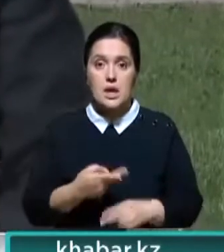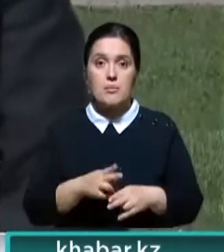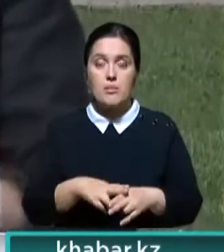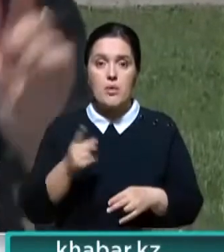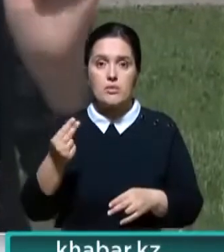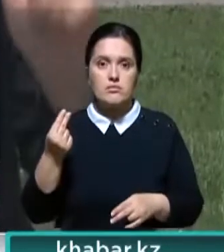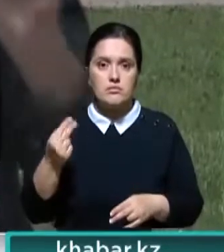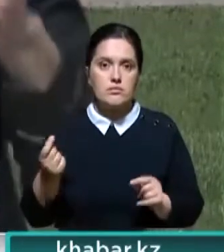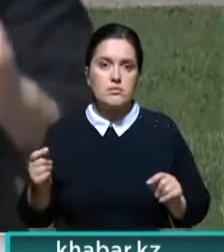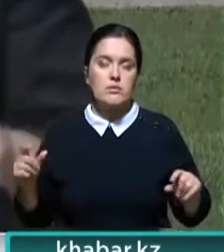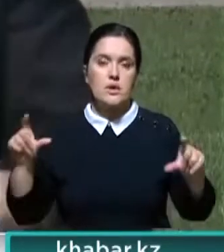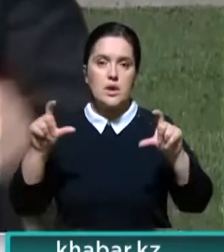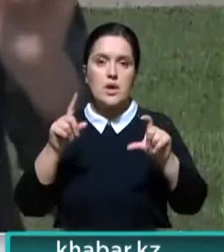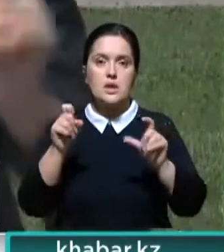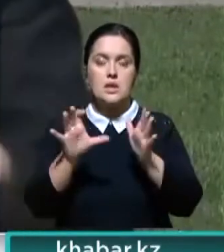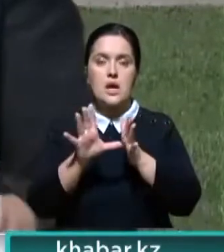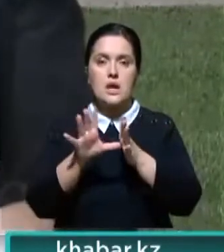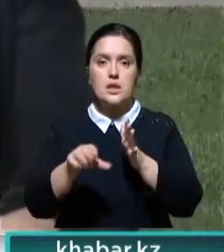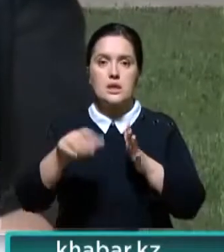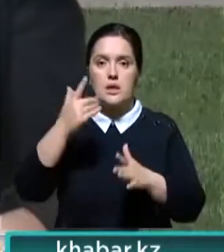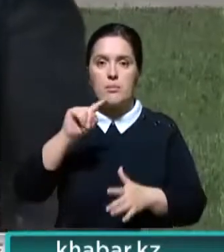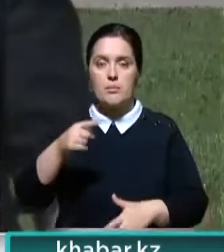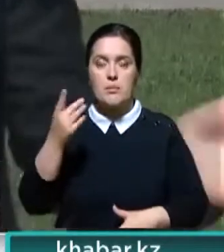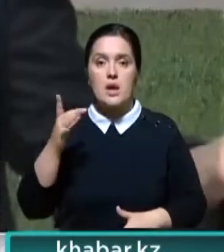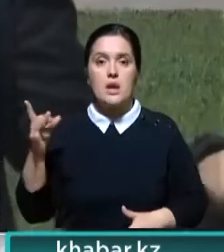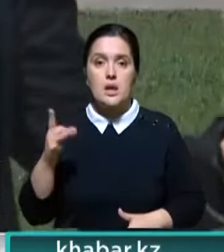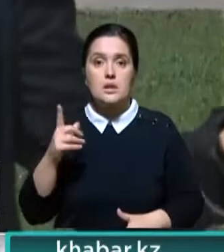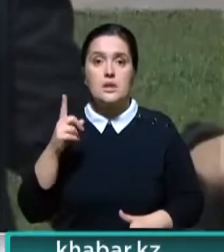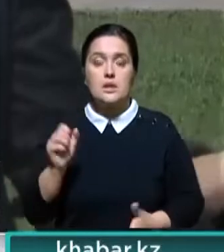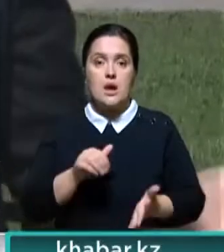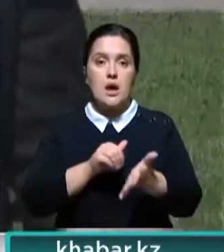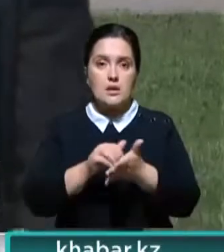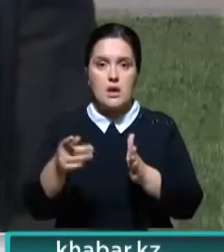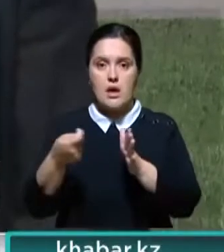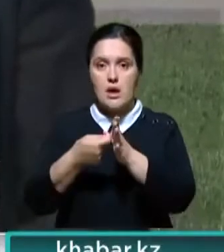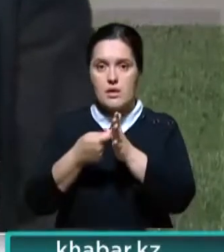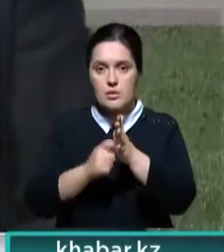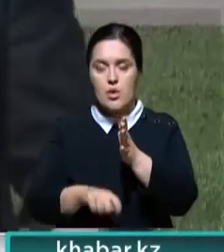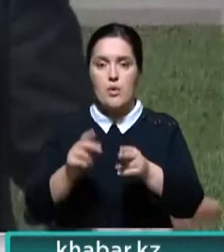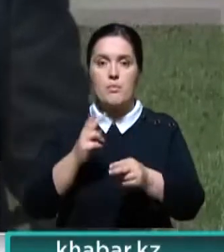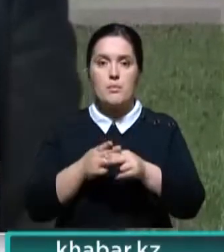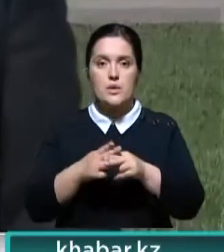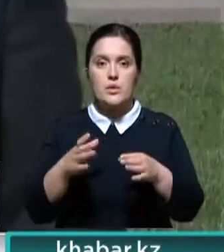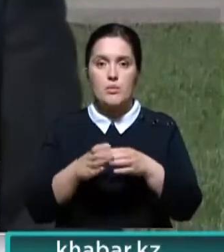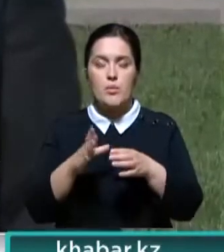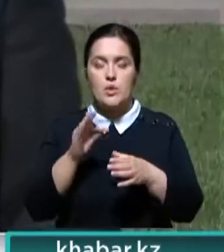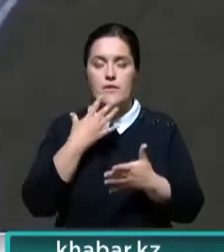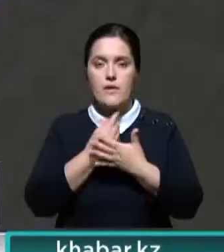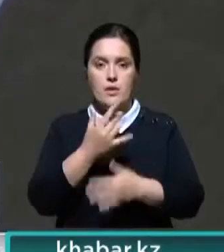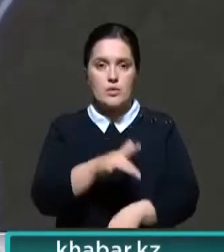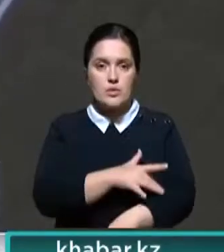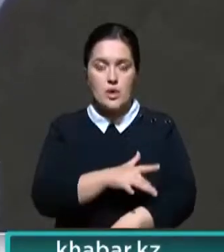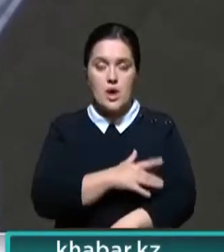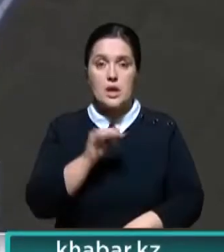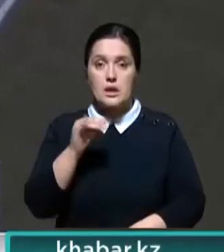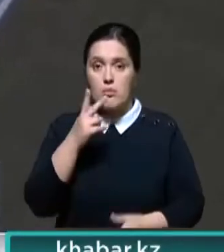цену дороже рыночной за электричество в 1,5 раза, а за отказ просто отключила металлургический комплекс от своих услуг. И,